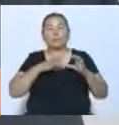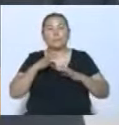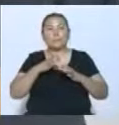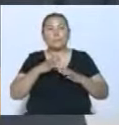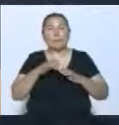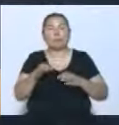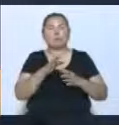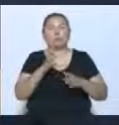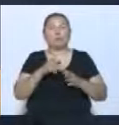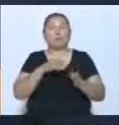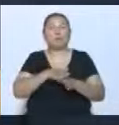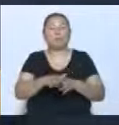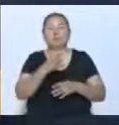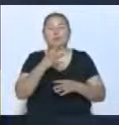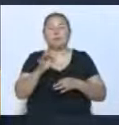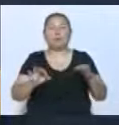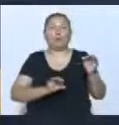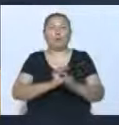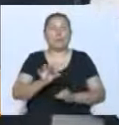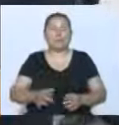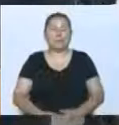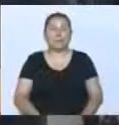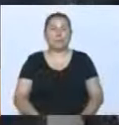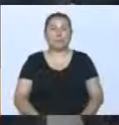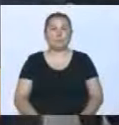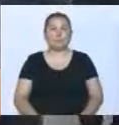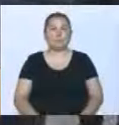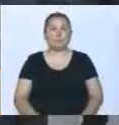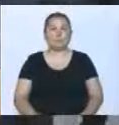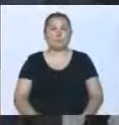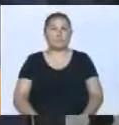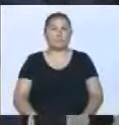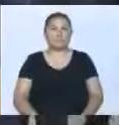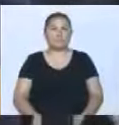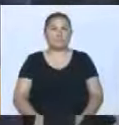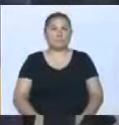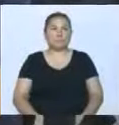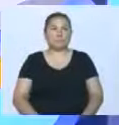областного центра будут реализованы 4 проекта. Асель Канширова, Амангельда Турахмет, Дидар.